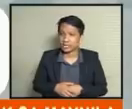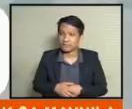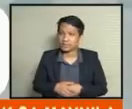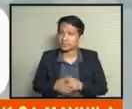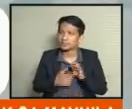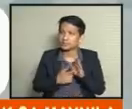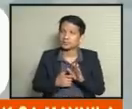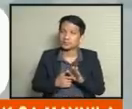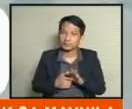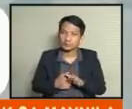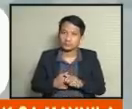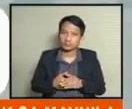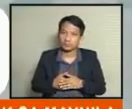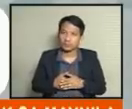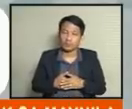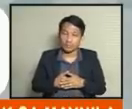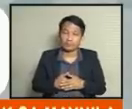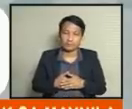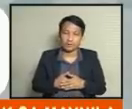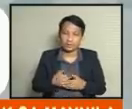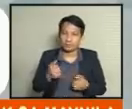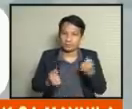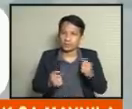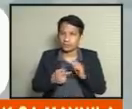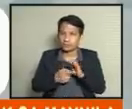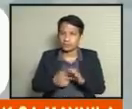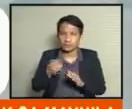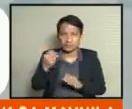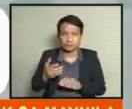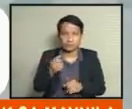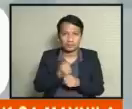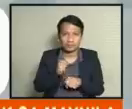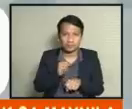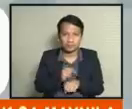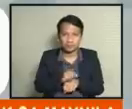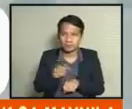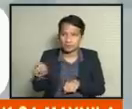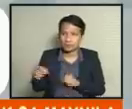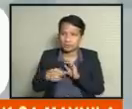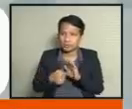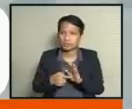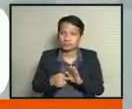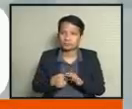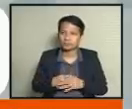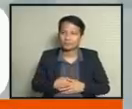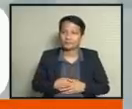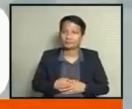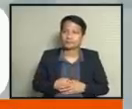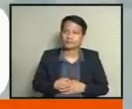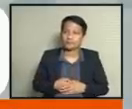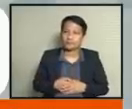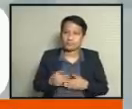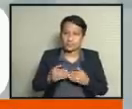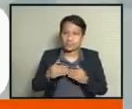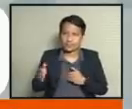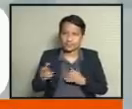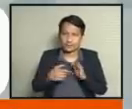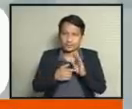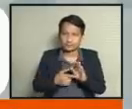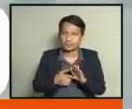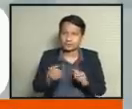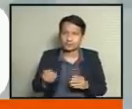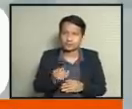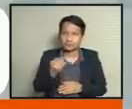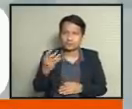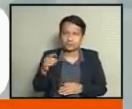kasi nung nagsama pa po kami niyan, ayaw po niya akong magtrabaho. So ngayon po, housewife lang kayo? Eh ngayon nung nagkalabuan na po kami kasi